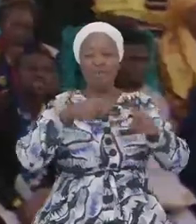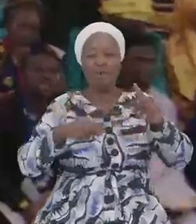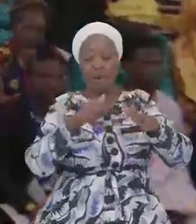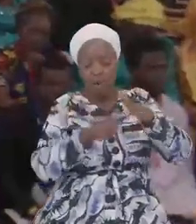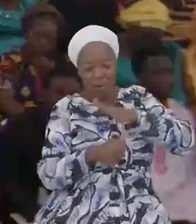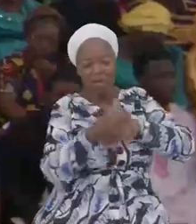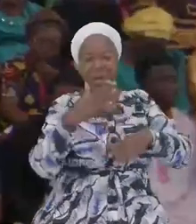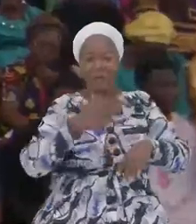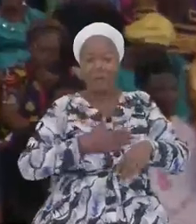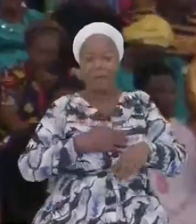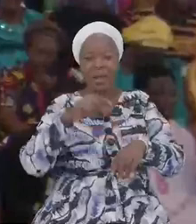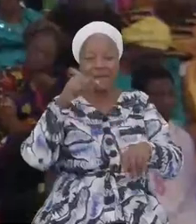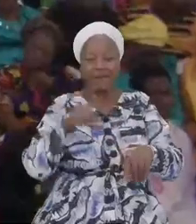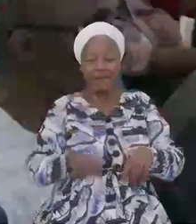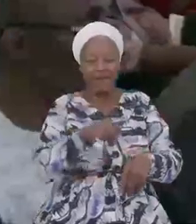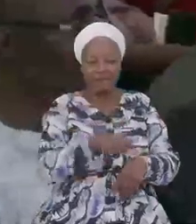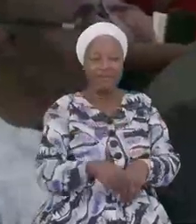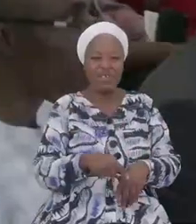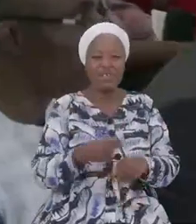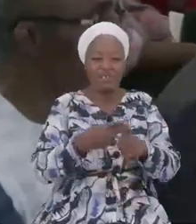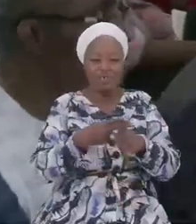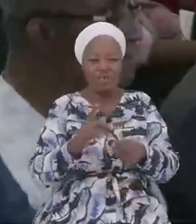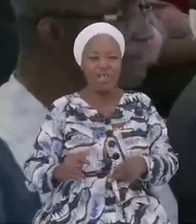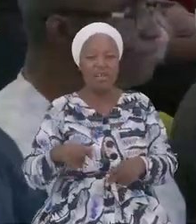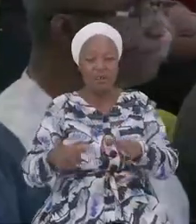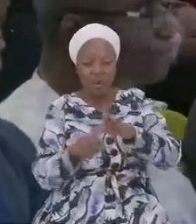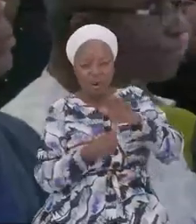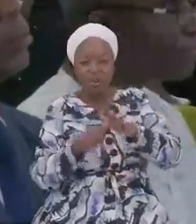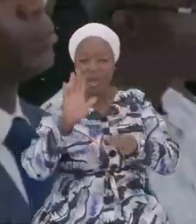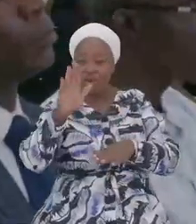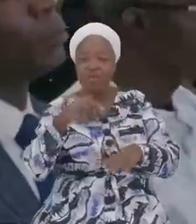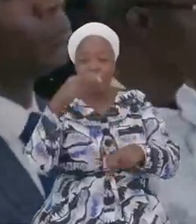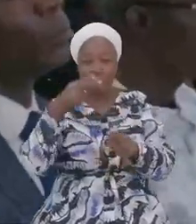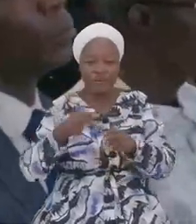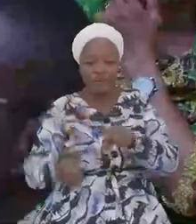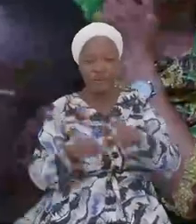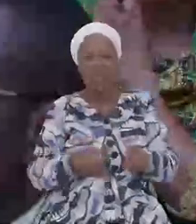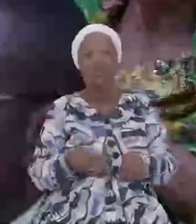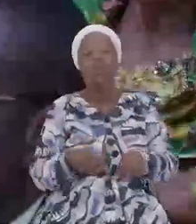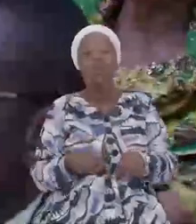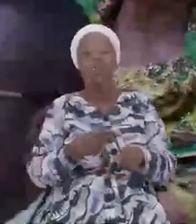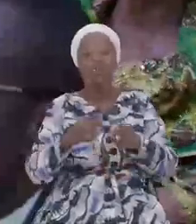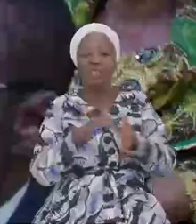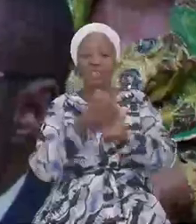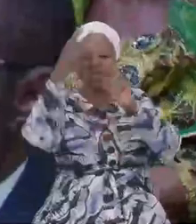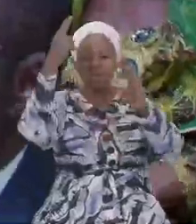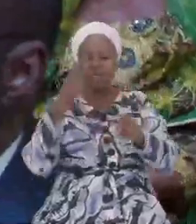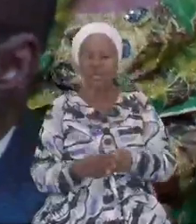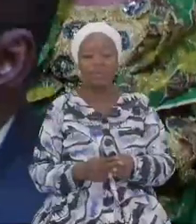Sous mes pieds, bientôt, Satan sous mes pieds. Il écrasera Satan bientôt sous tes pieds au nom de